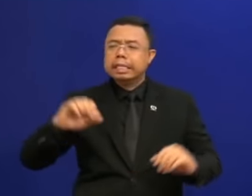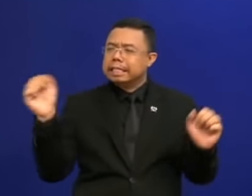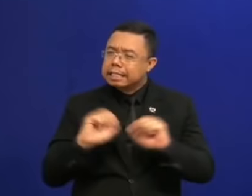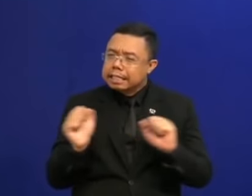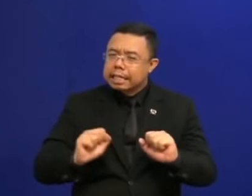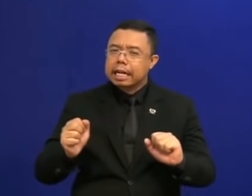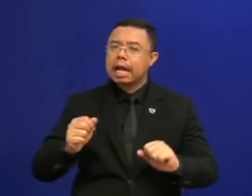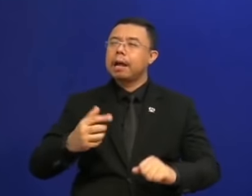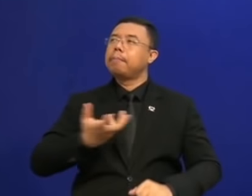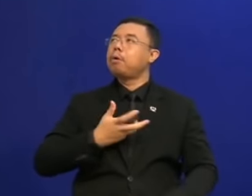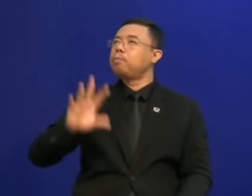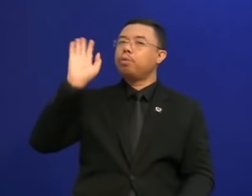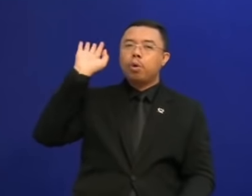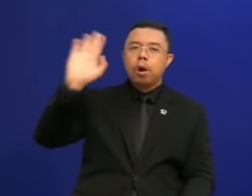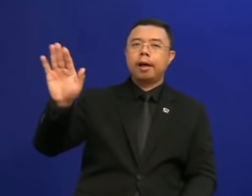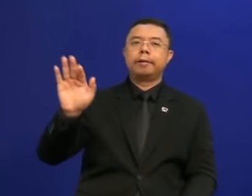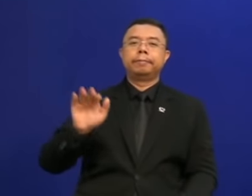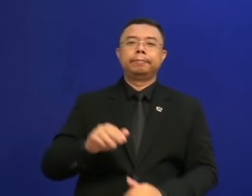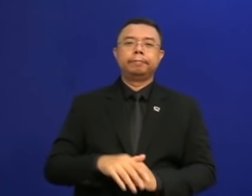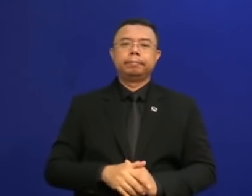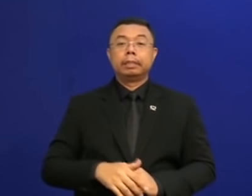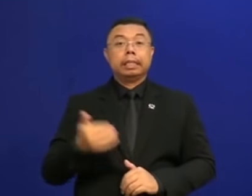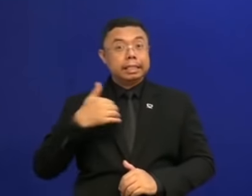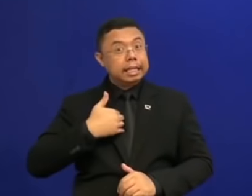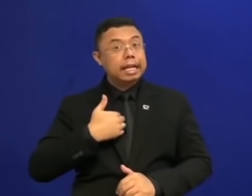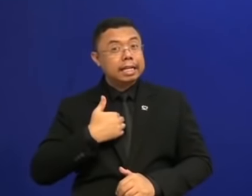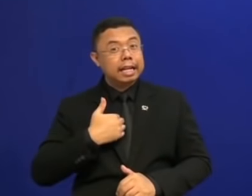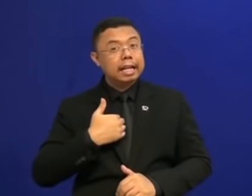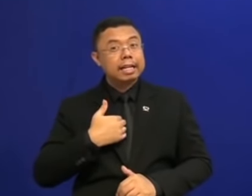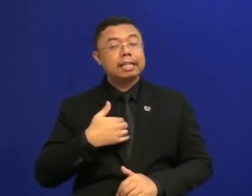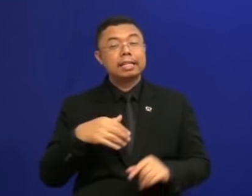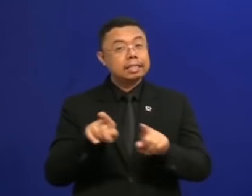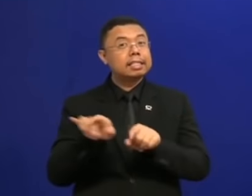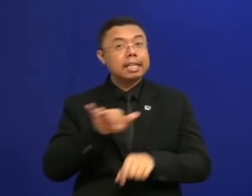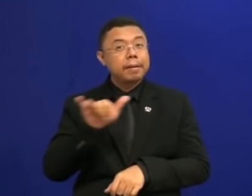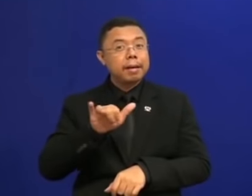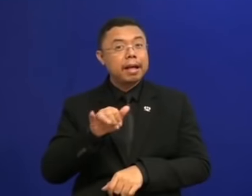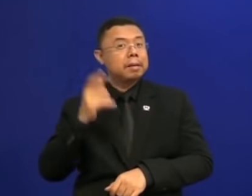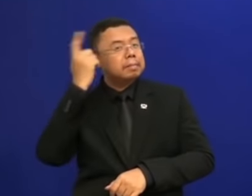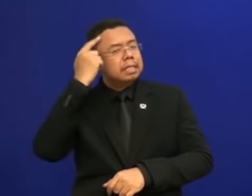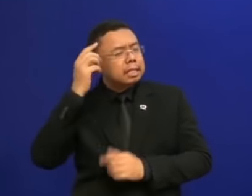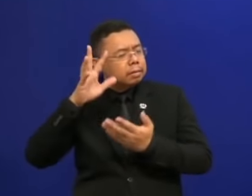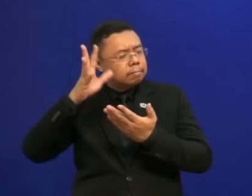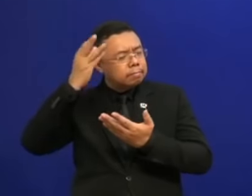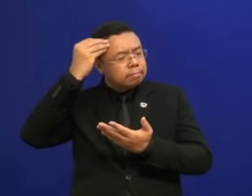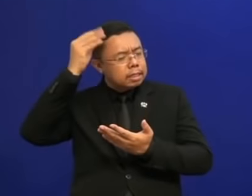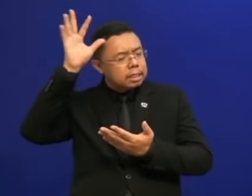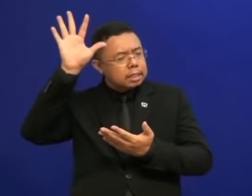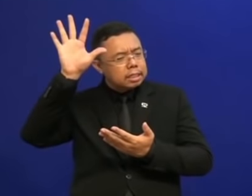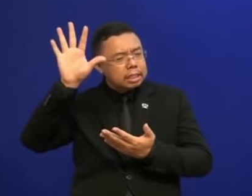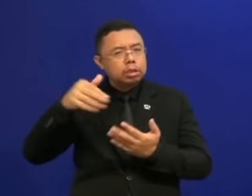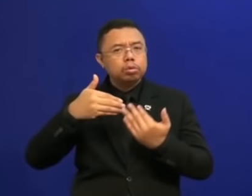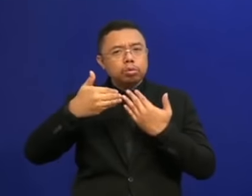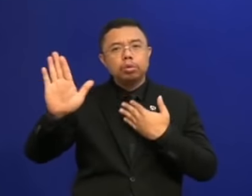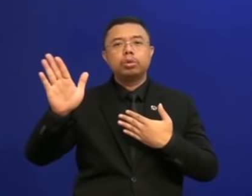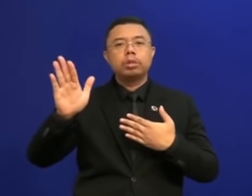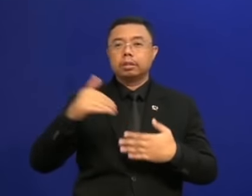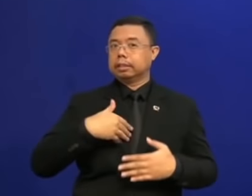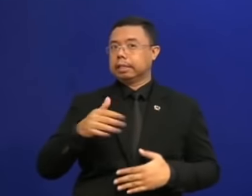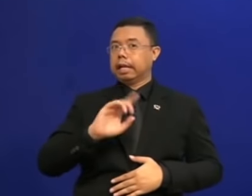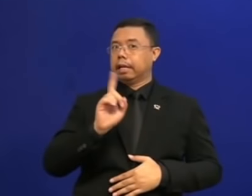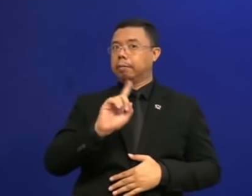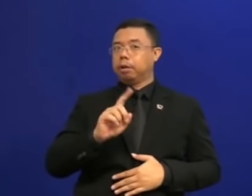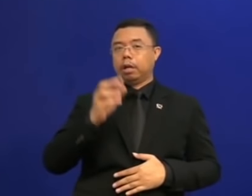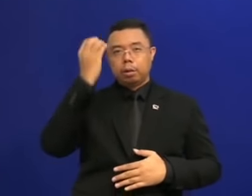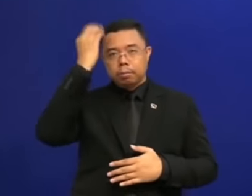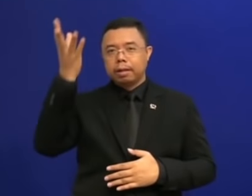segera akan pulang. Saya juga merenungkan terus, saudaraku. Saya tidak